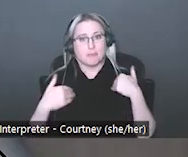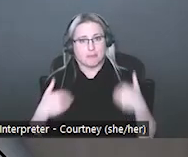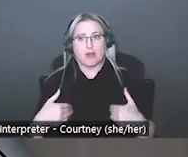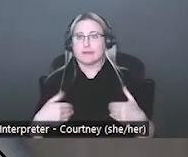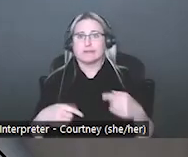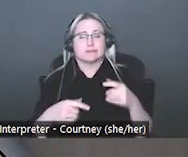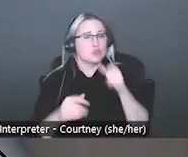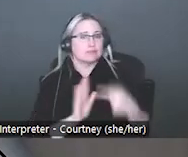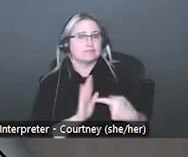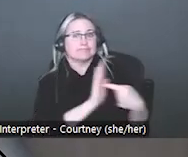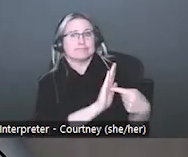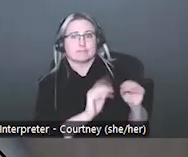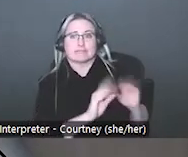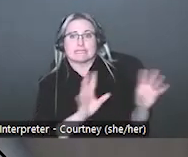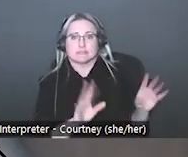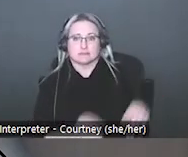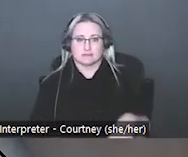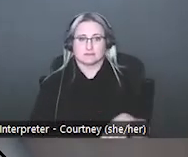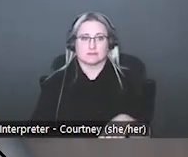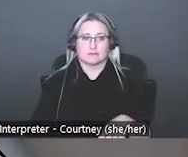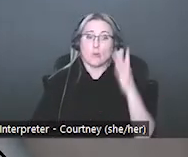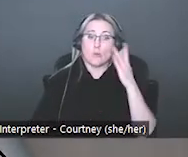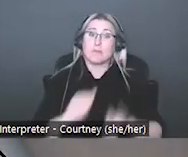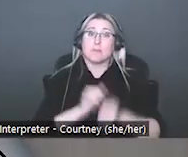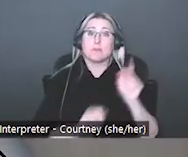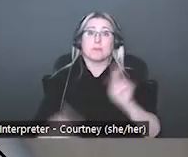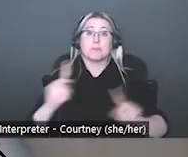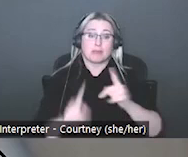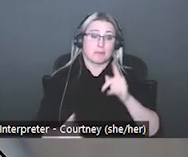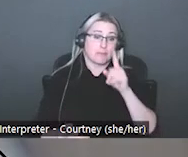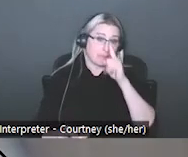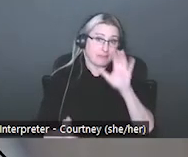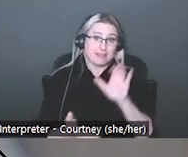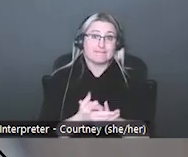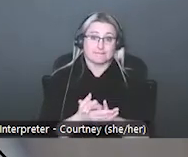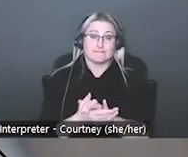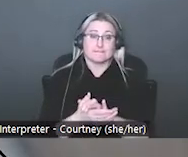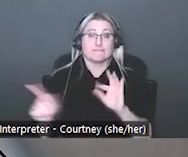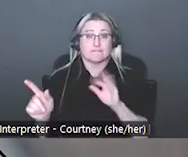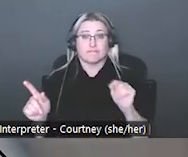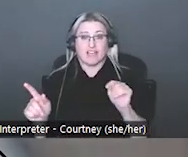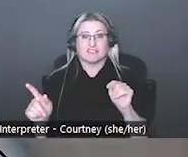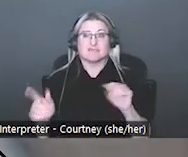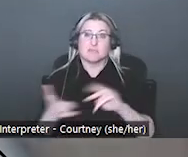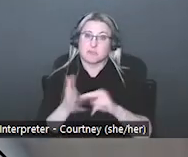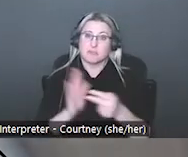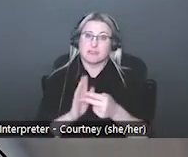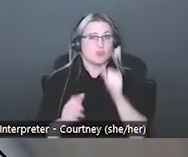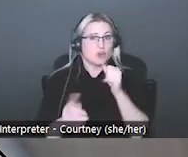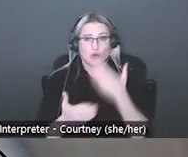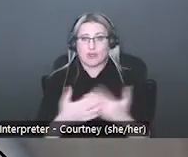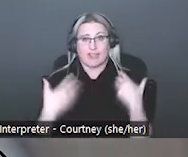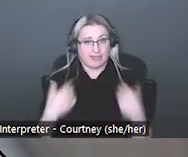font l'expérience que leurs symptômes médicaux sont ignorés. Beaucoup de personnes croient que la corpulence a un